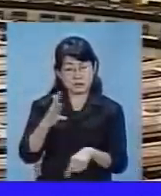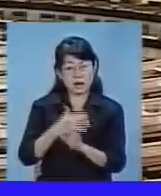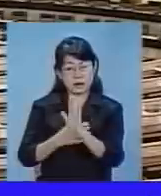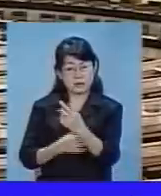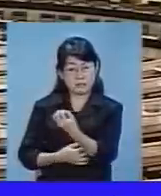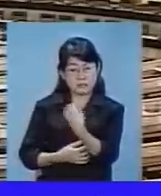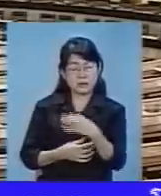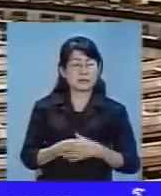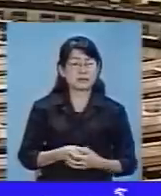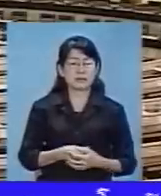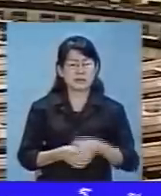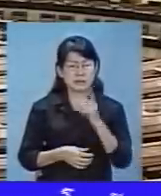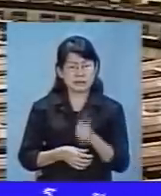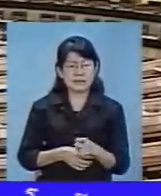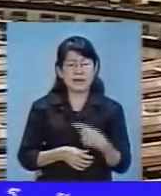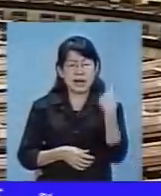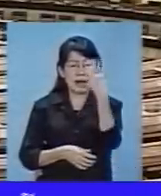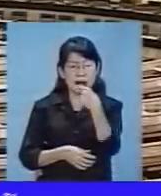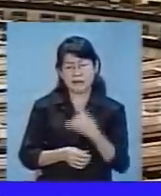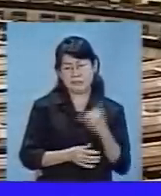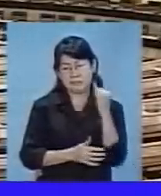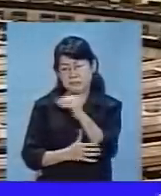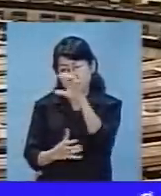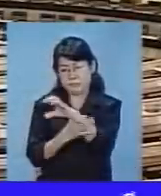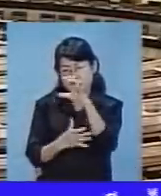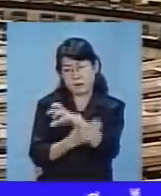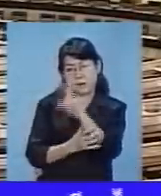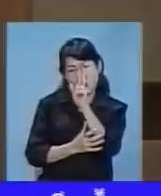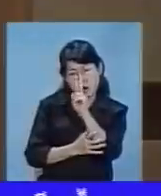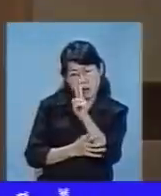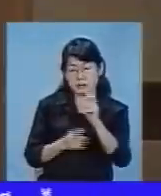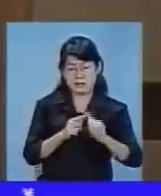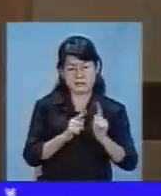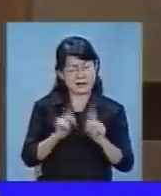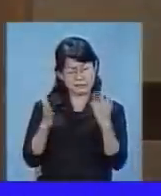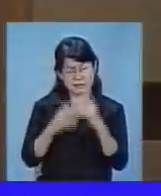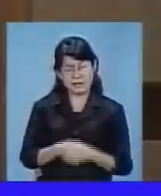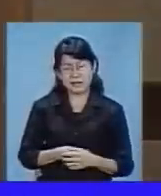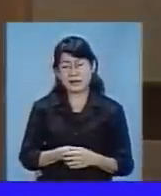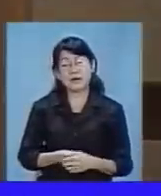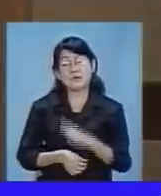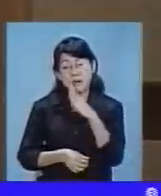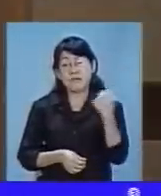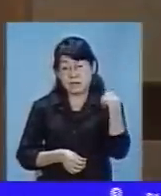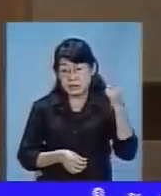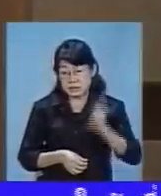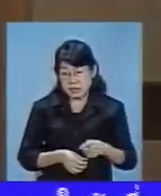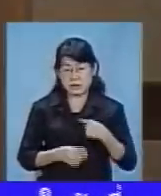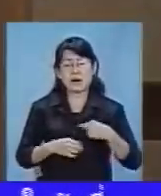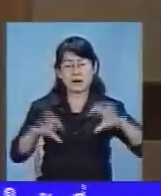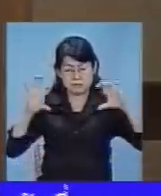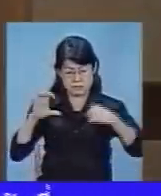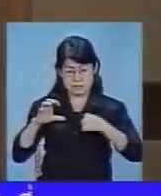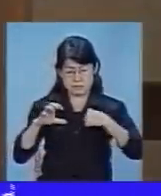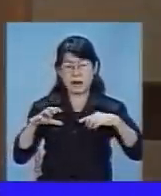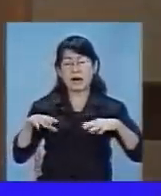ครับไม่ควรจะมีใครไปข่มขู่ใครทั้งสิ้นนะครับแล้วก็ถ้ามีกรณีเช่นว่าจริงนะครับรัฐบาลก็พร้อม